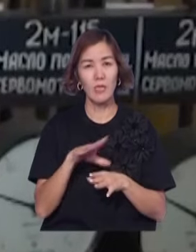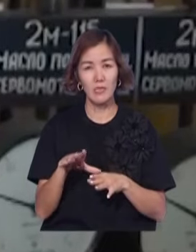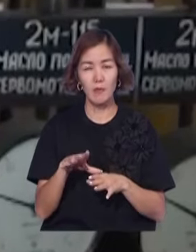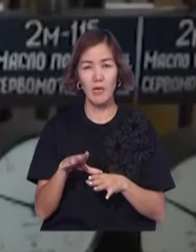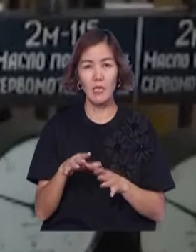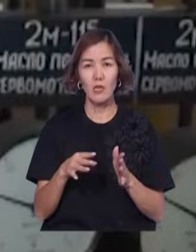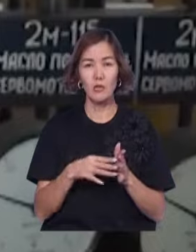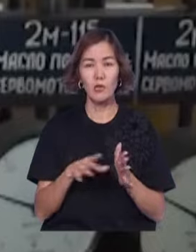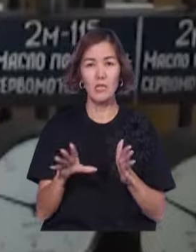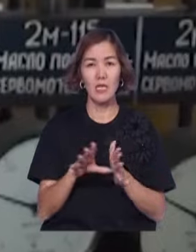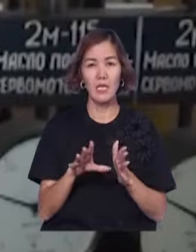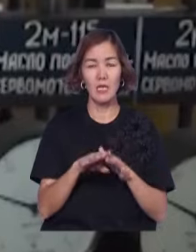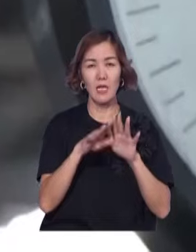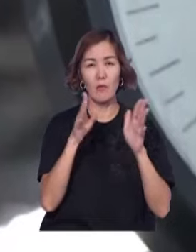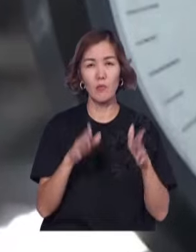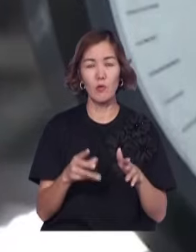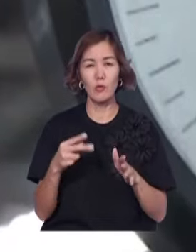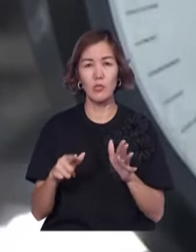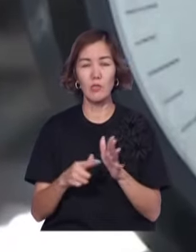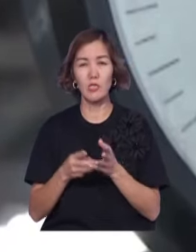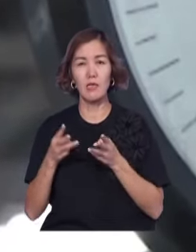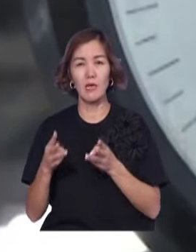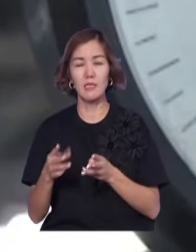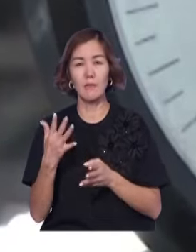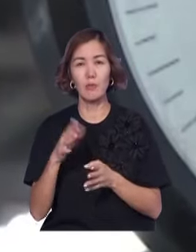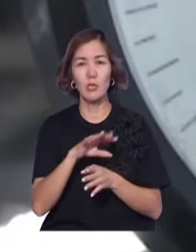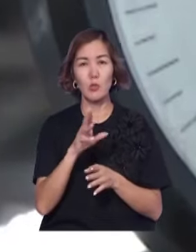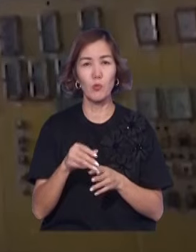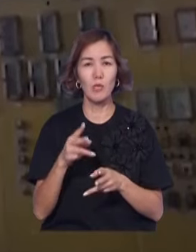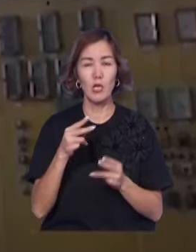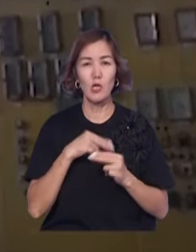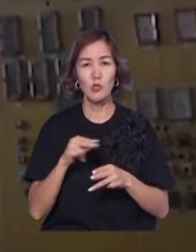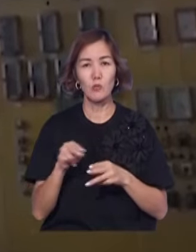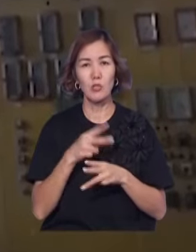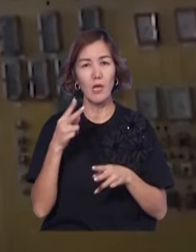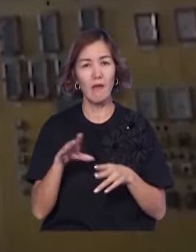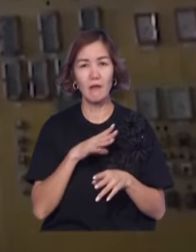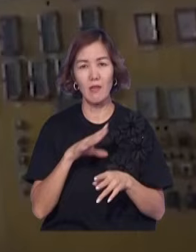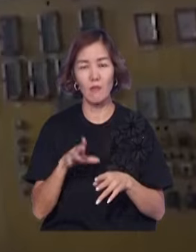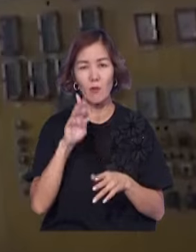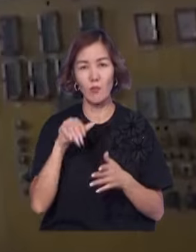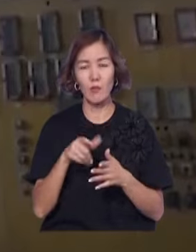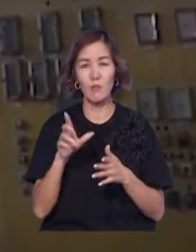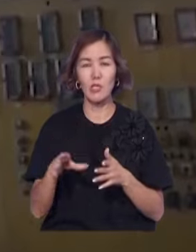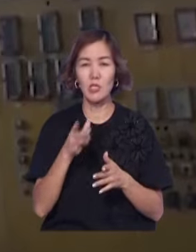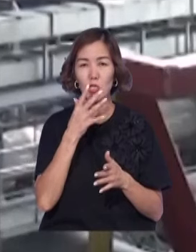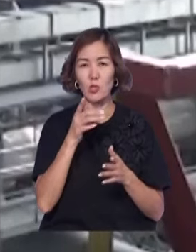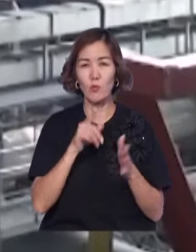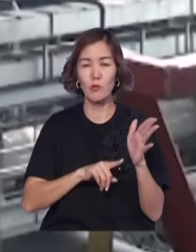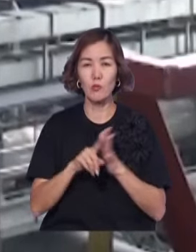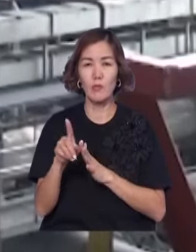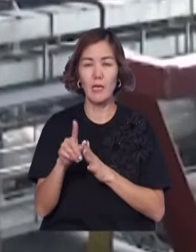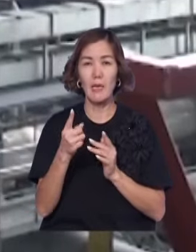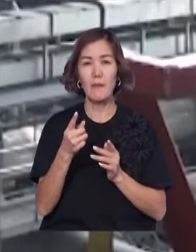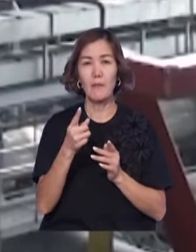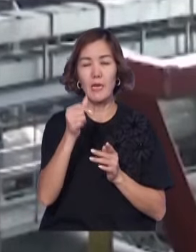9 энергоблок, 27 қазандық, 5 турбина әлі де бітпеген. Осыған байланысты үкімет басшысы жылыту маусымының басталуына